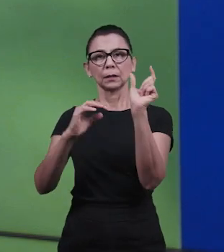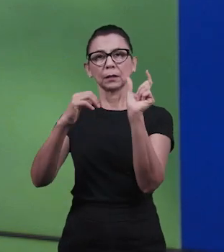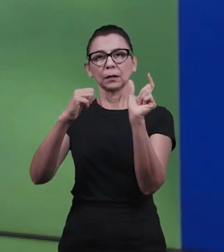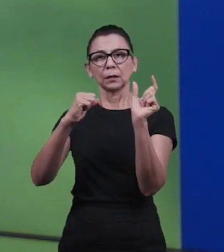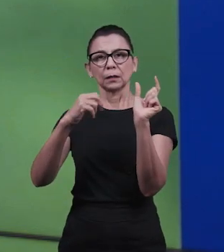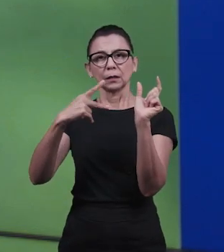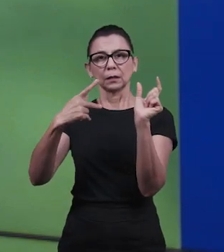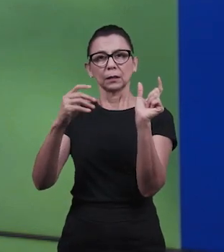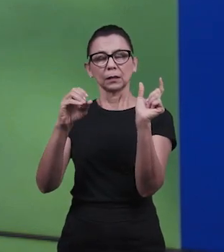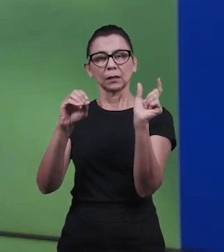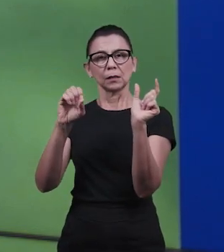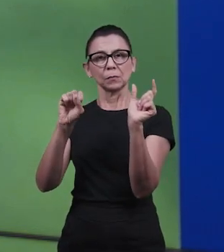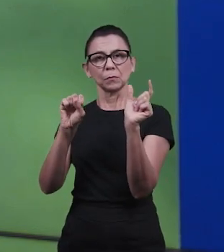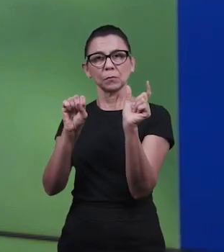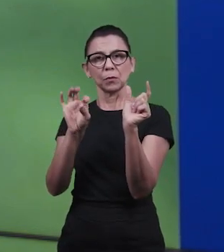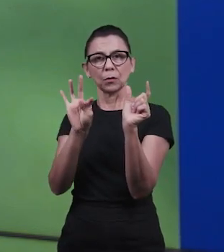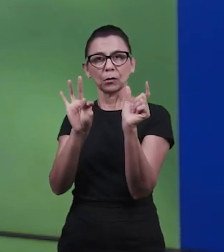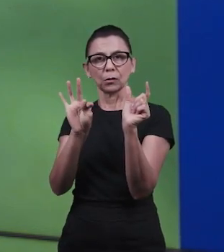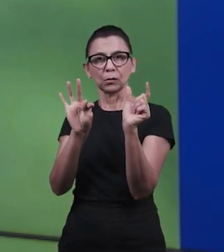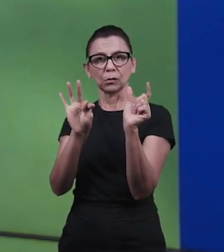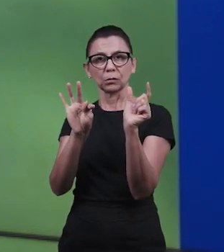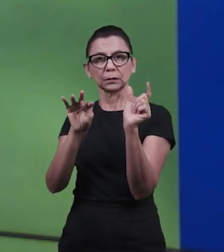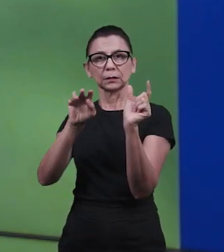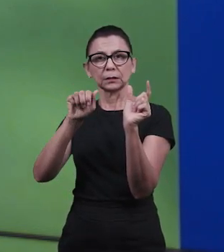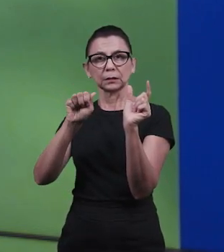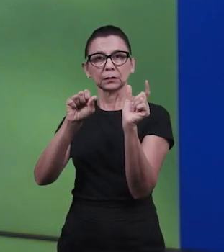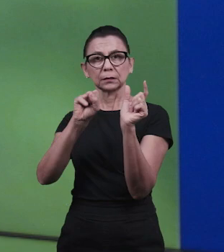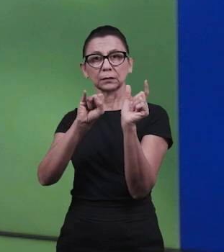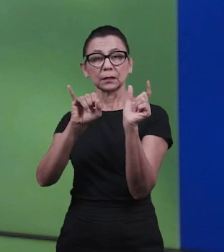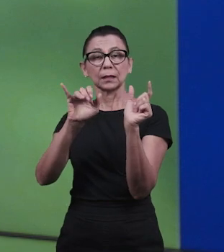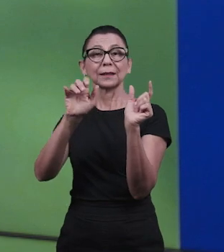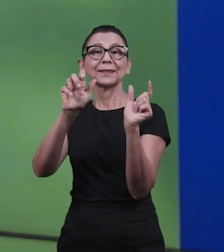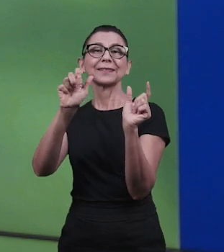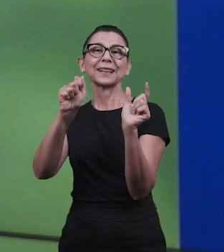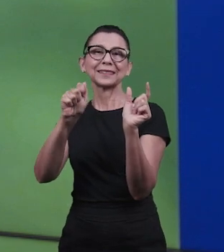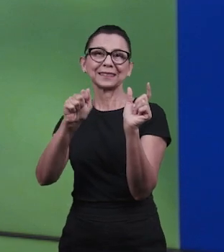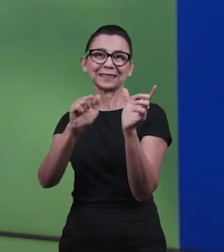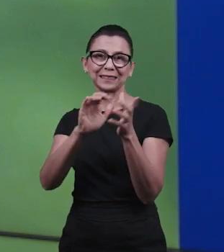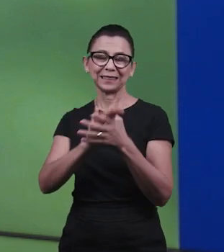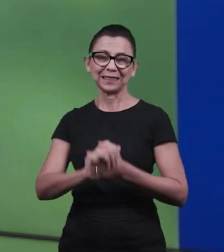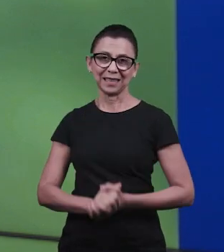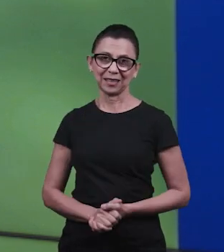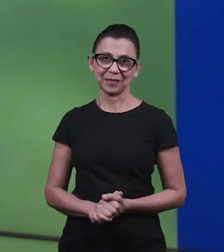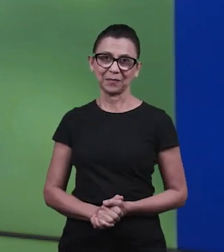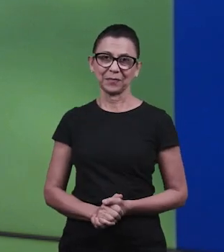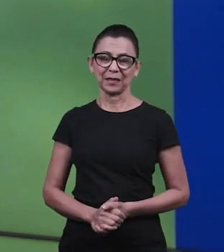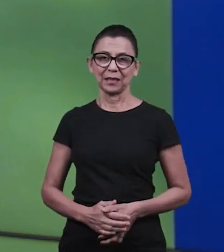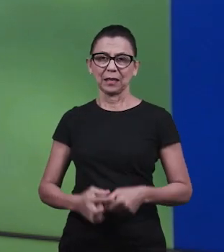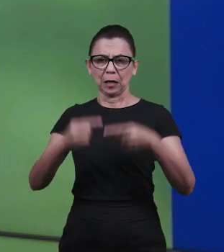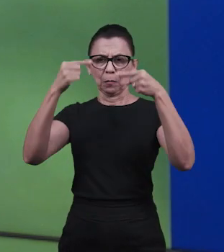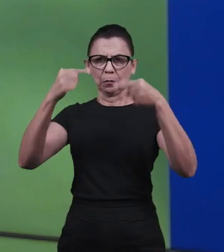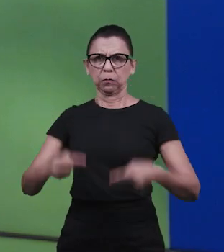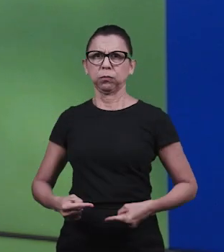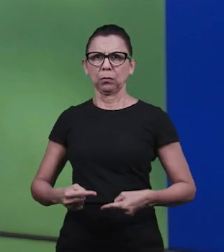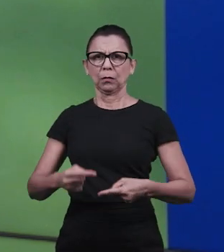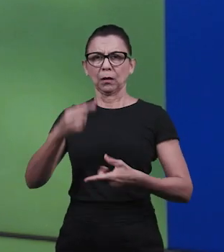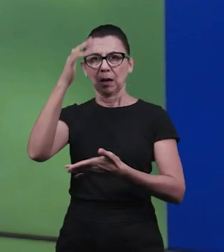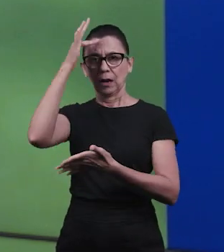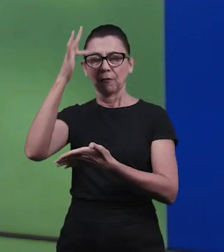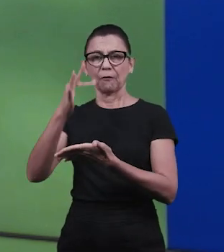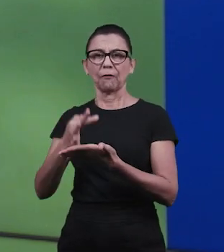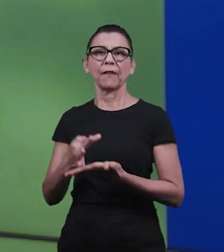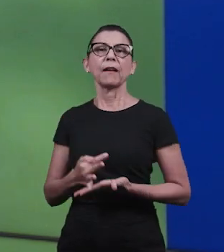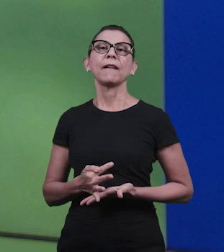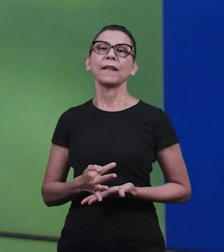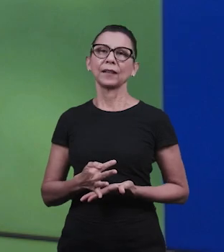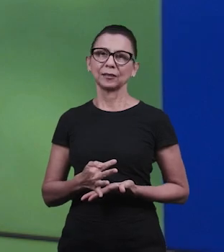Отступничество – это один из знамений приближения Царства Иисуса Христа, пришествия